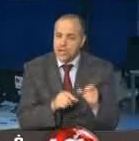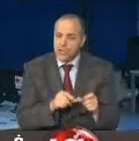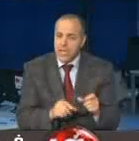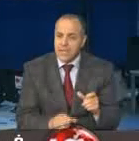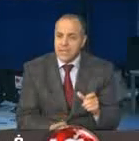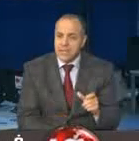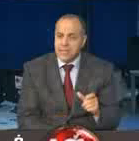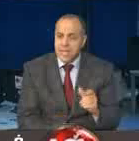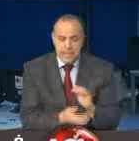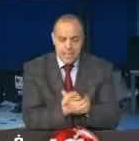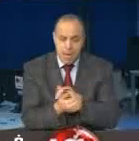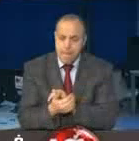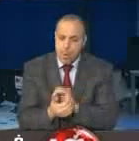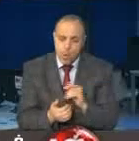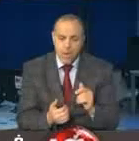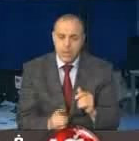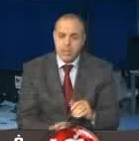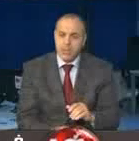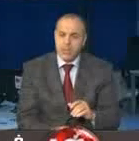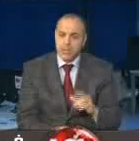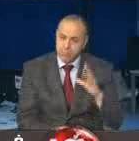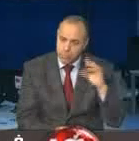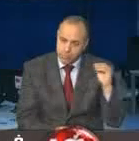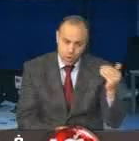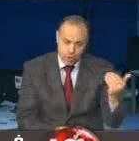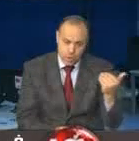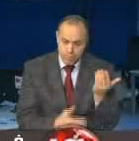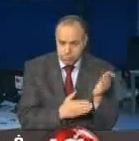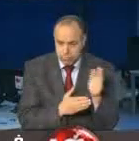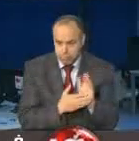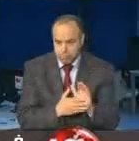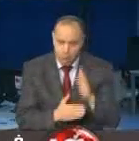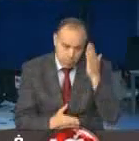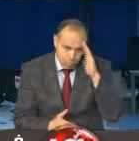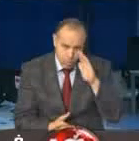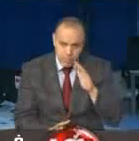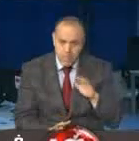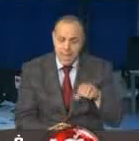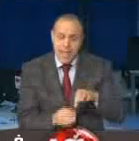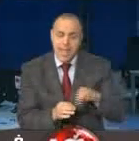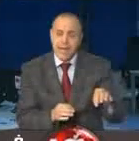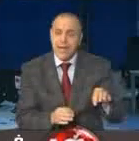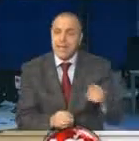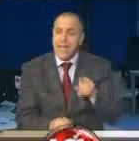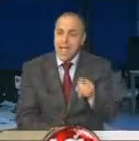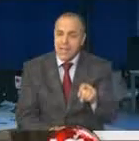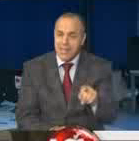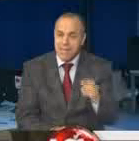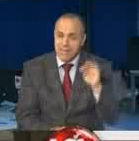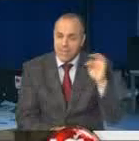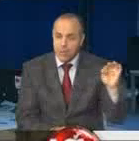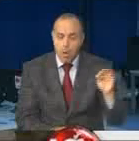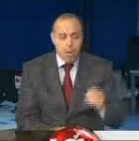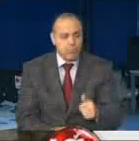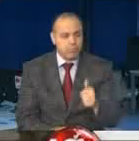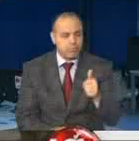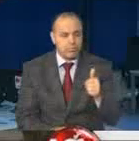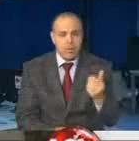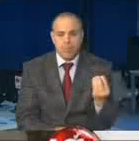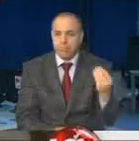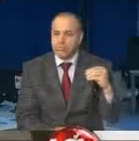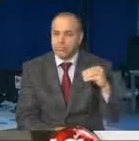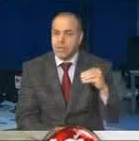الأقل من أصدقاء وكل شيء فنانين يجيوا باش يعرفوا بالجهة وكل شيء. في قرية شنني مبادرة مميزة تنضاف